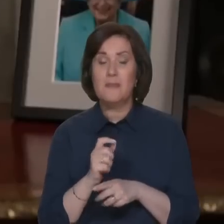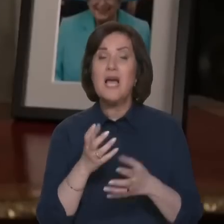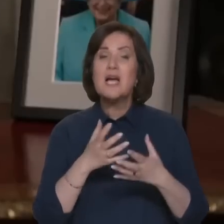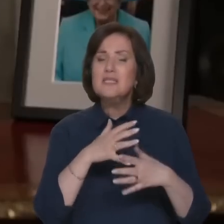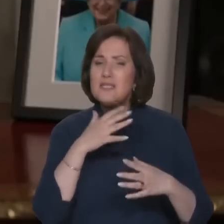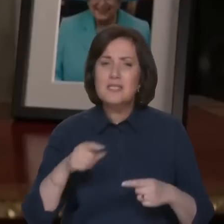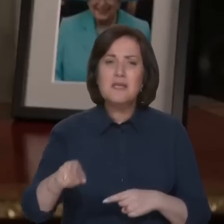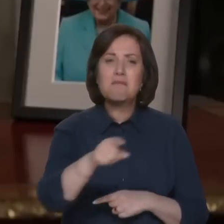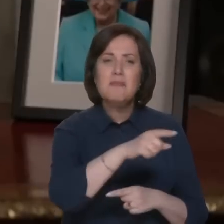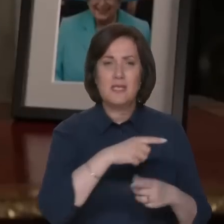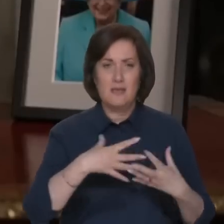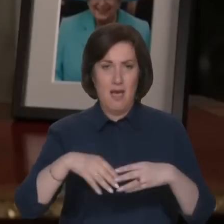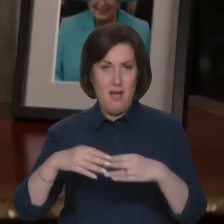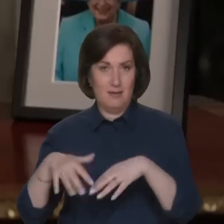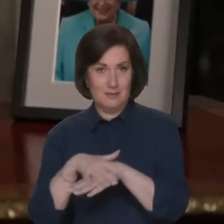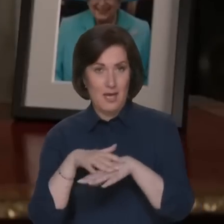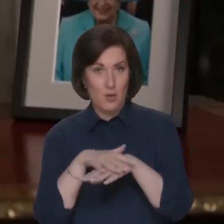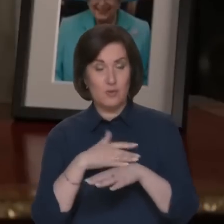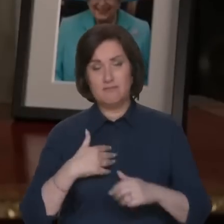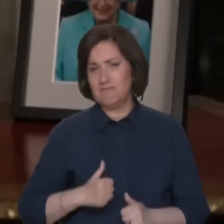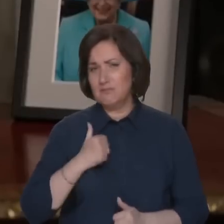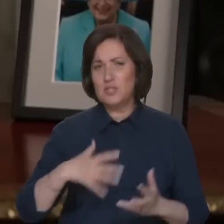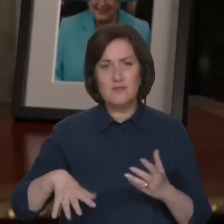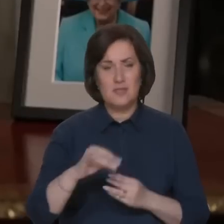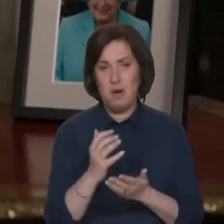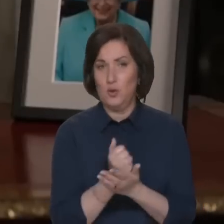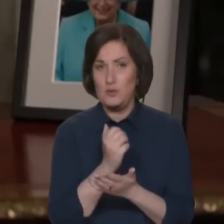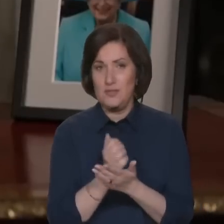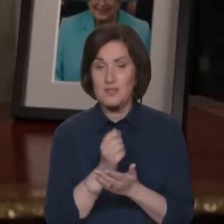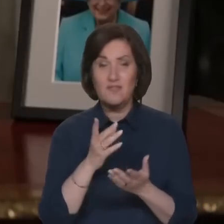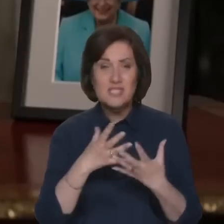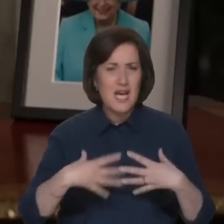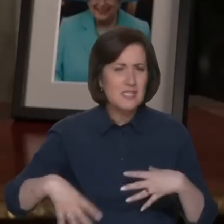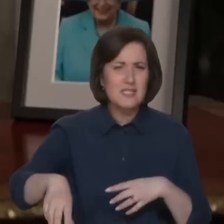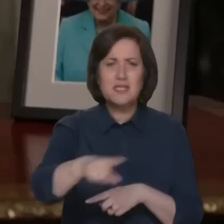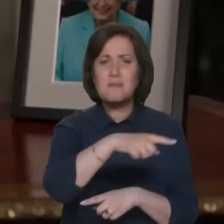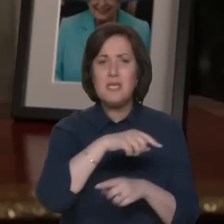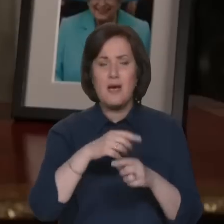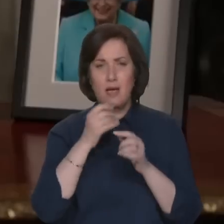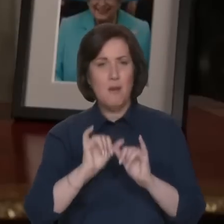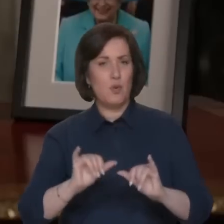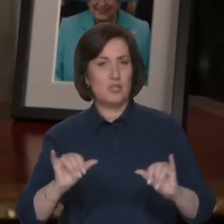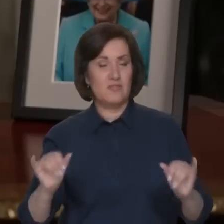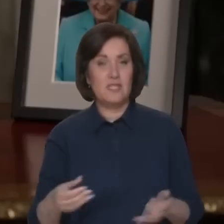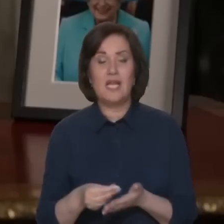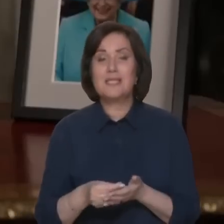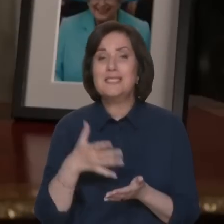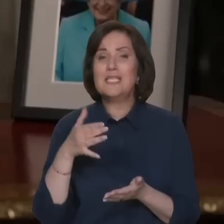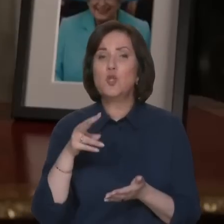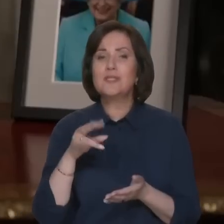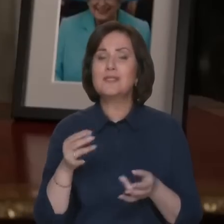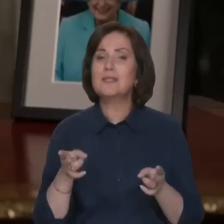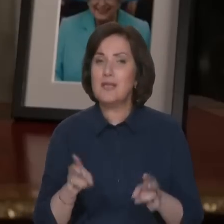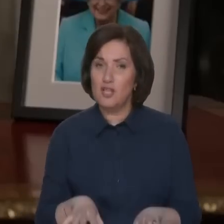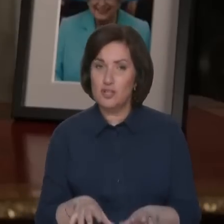народів. Я дуже пишаюся усіма їхніми досягненнями. Уся сім'я процвітала. Наші цінності залишалися